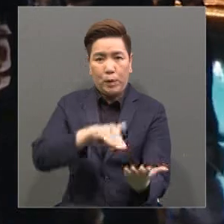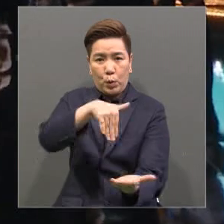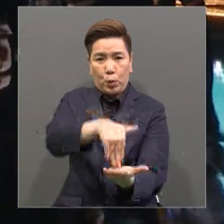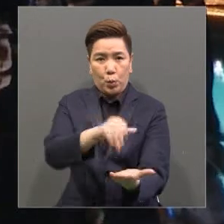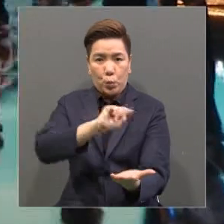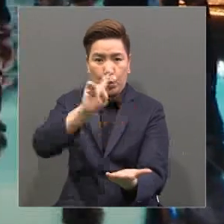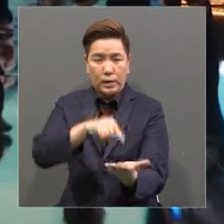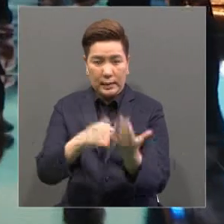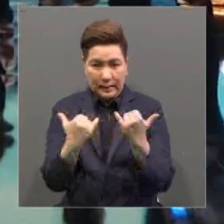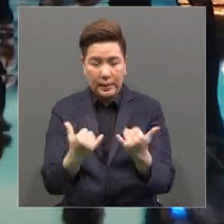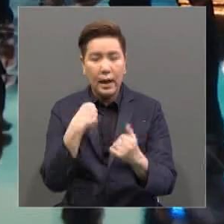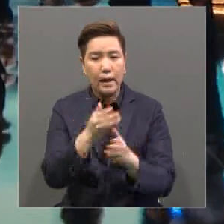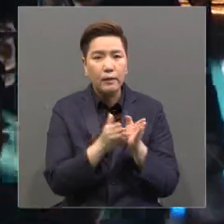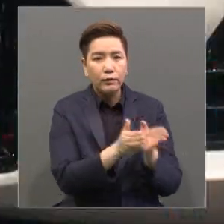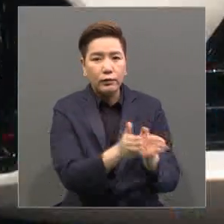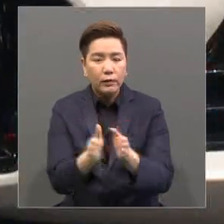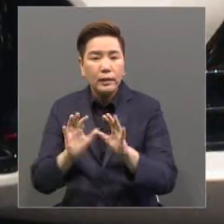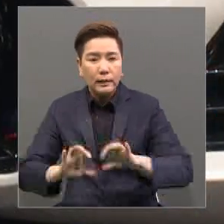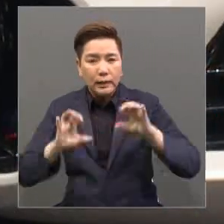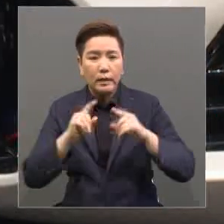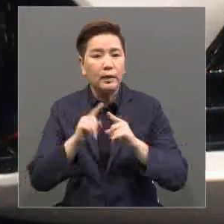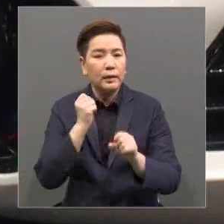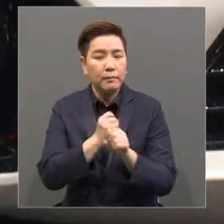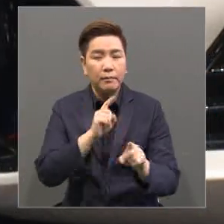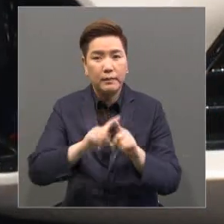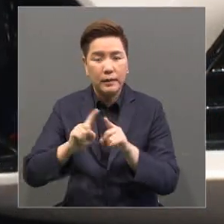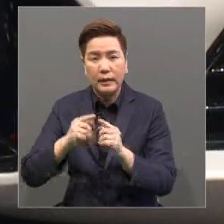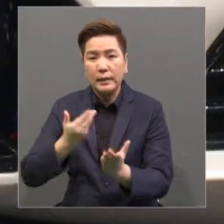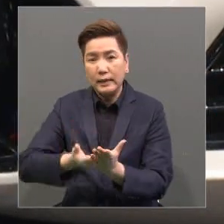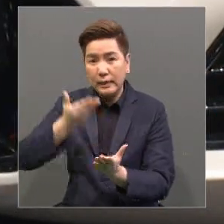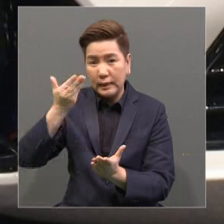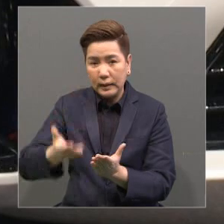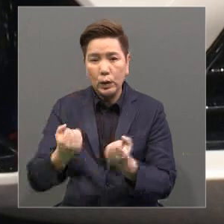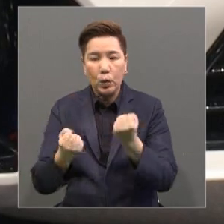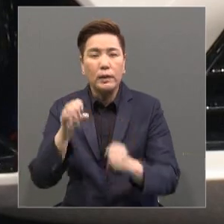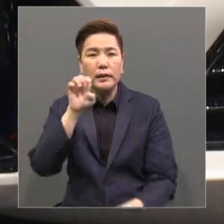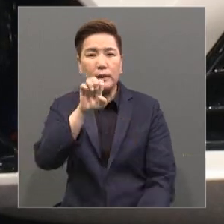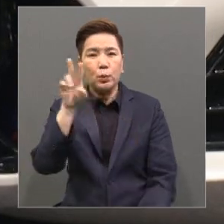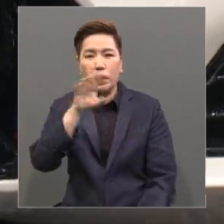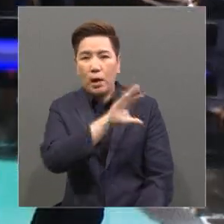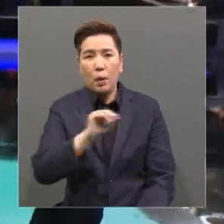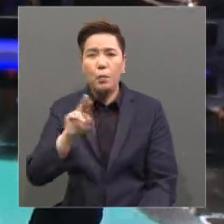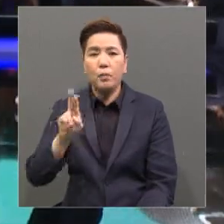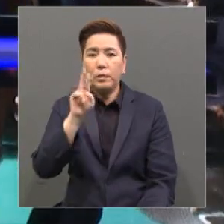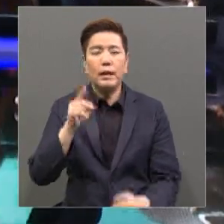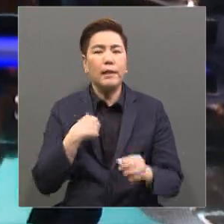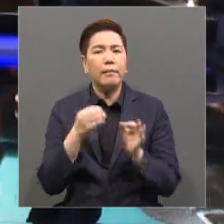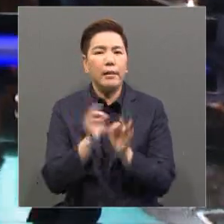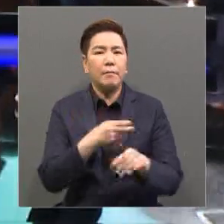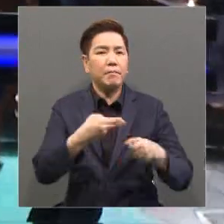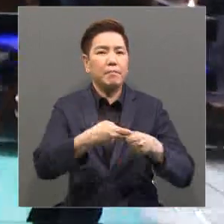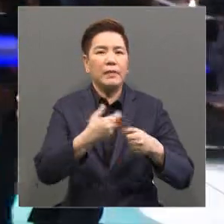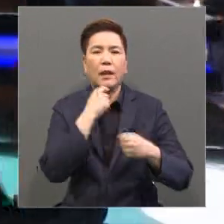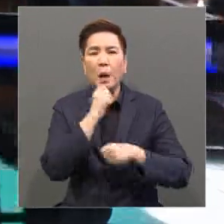พร้อมกันนี้นะครับยังให้ทุกหน่วยราชการและหน่วยงานของรัฐดำเนินการจัดซื้อจัดจ้างรถ EVมาใช้ในราชการแทนรถยนต์